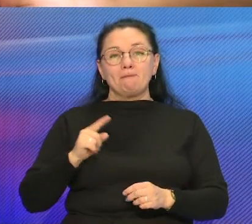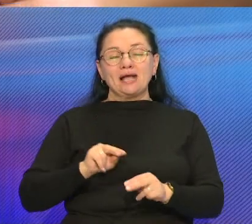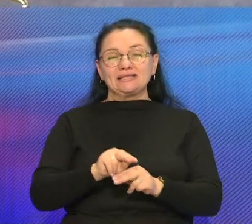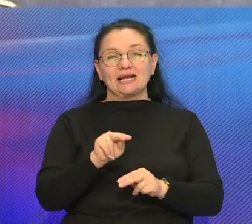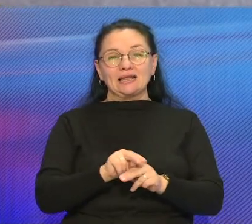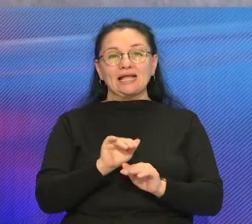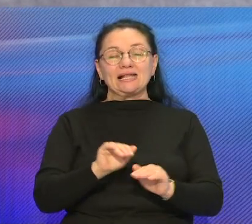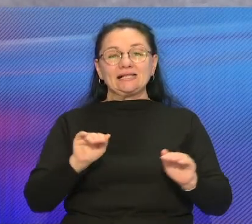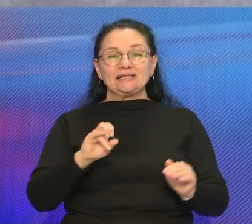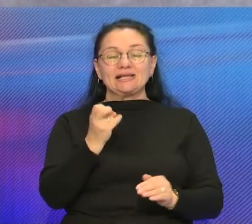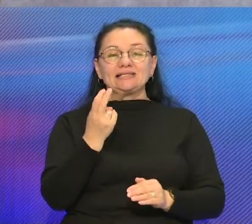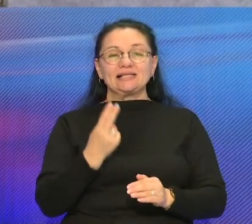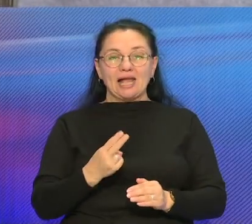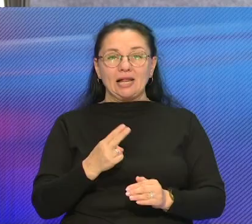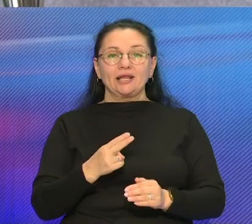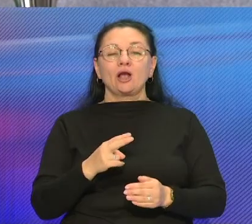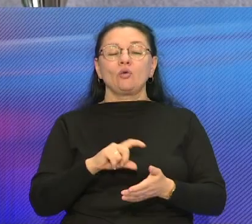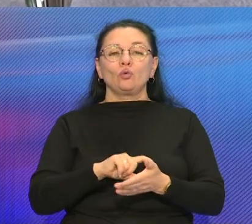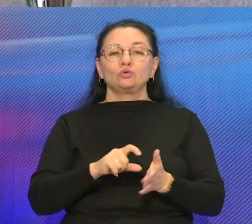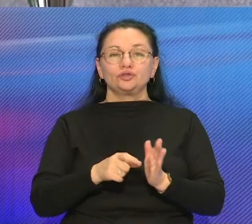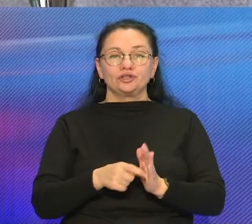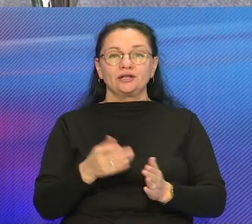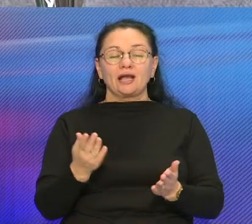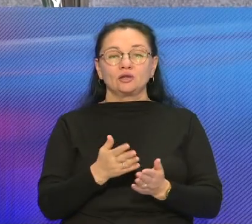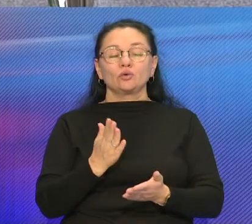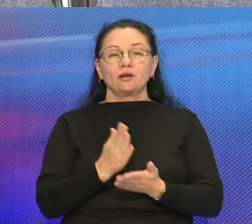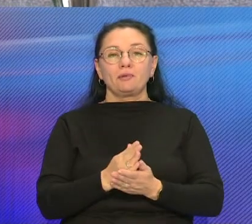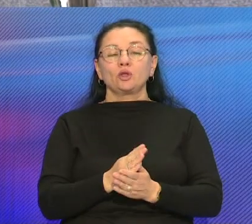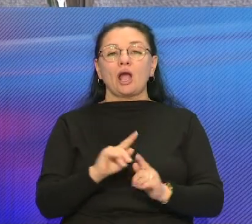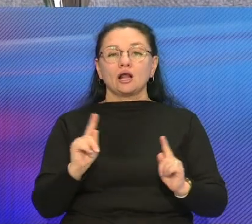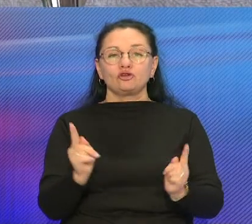детей социальных установ и тех, кто имеет обмежеванные мягчимости.